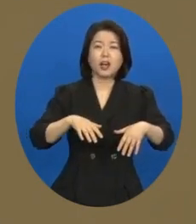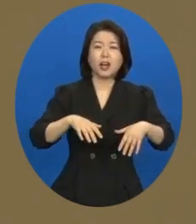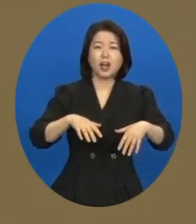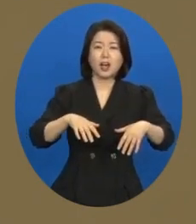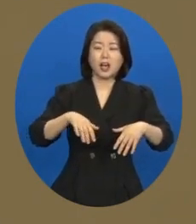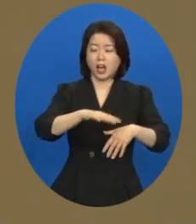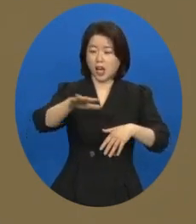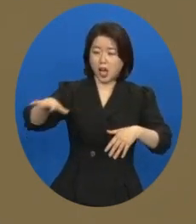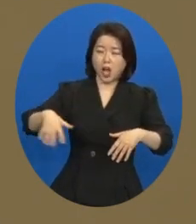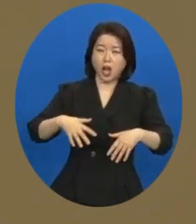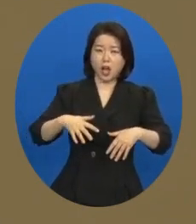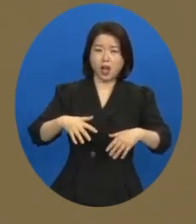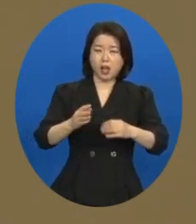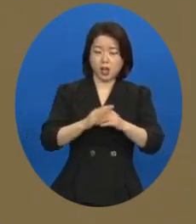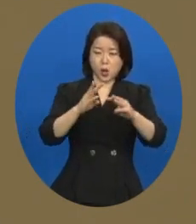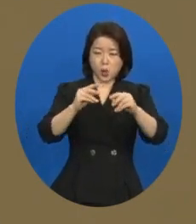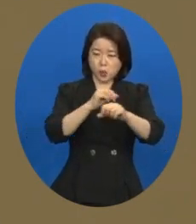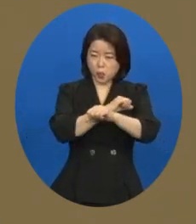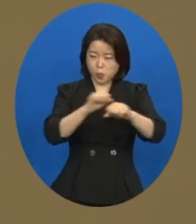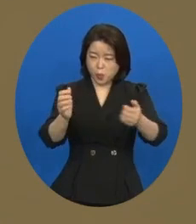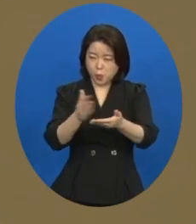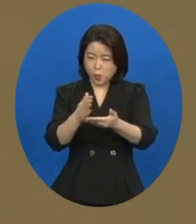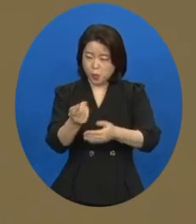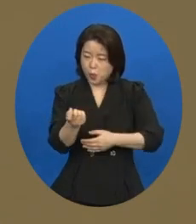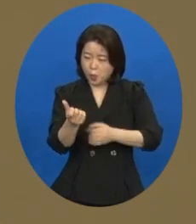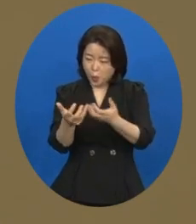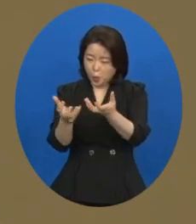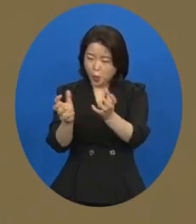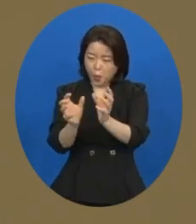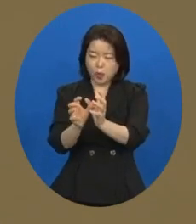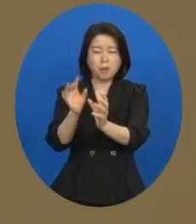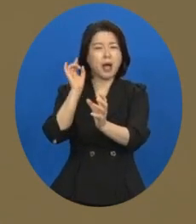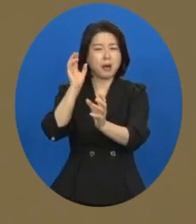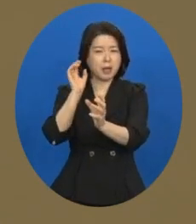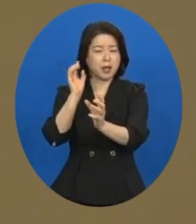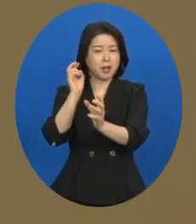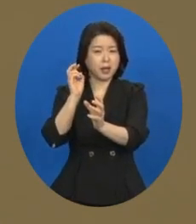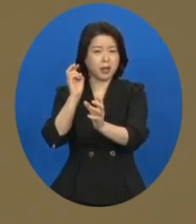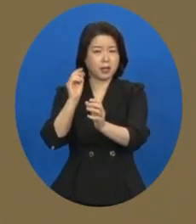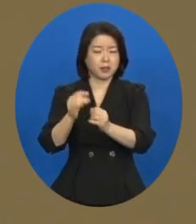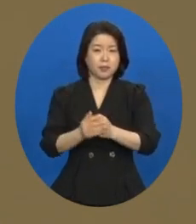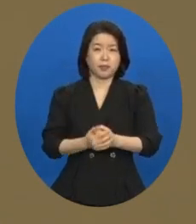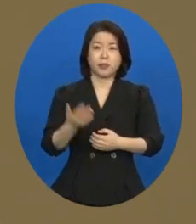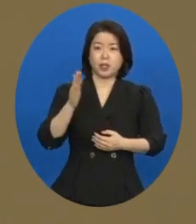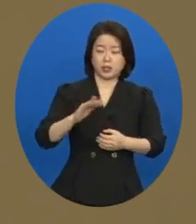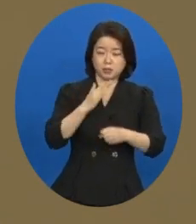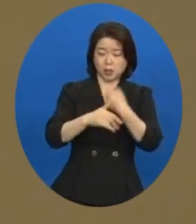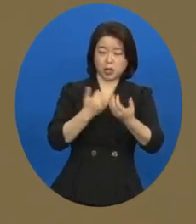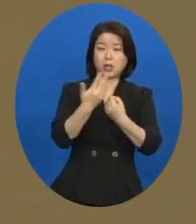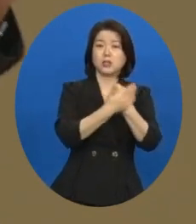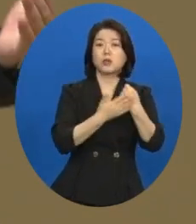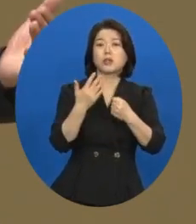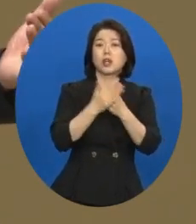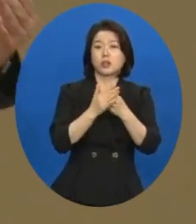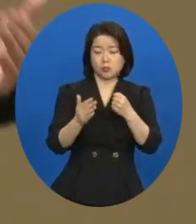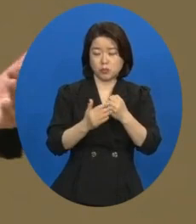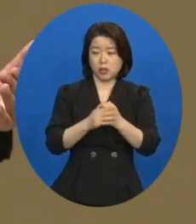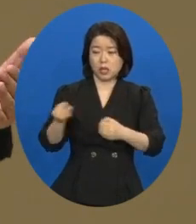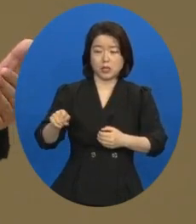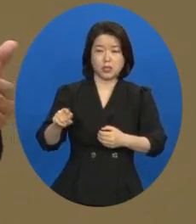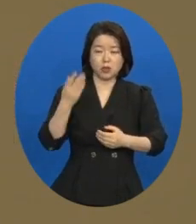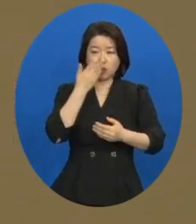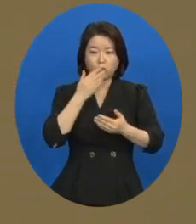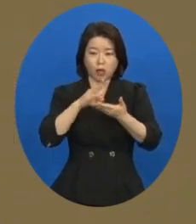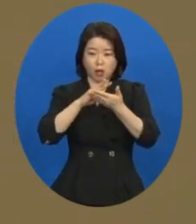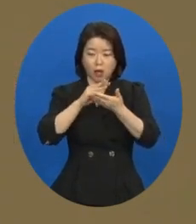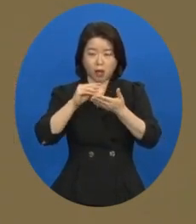그런 사막의 작은 어떤 종족에 불과했겠죠. 하나님의 은혜로 그들은 가나안을